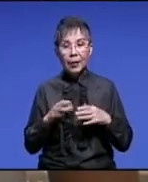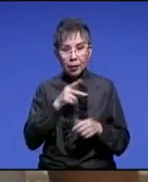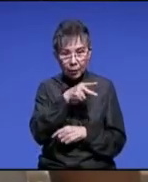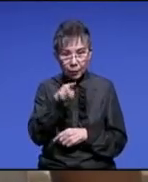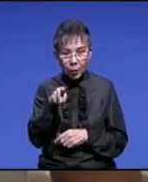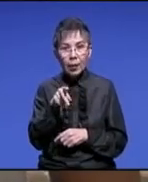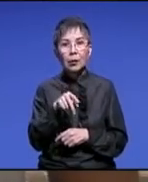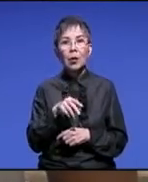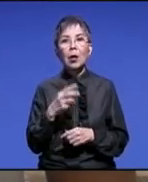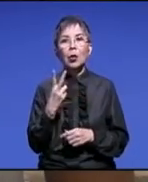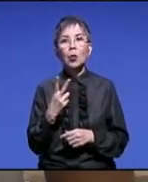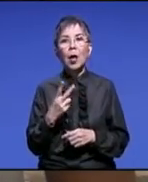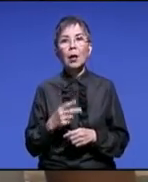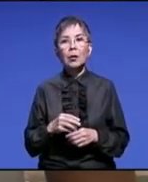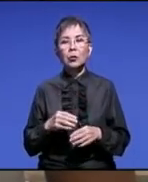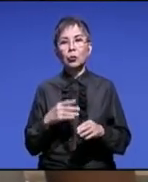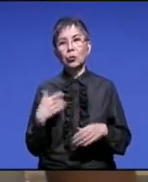menemukan 2 lagi yang